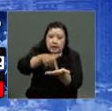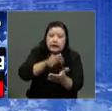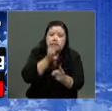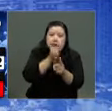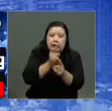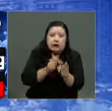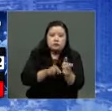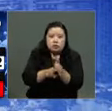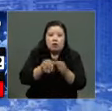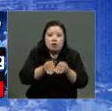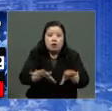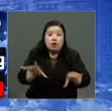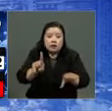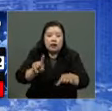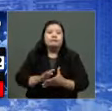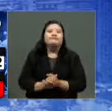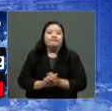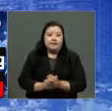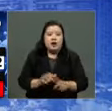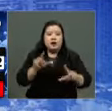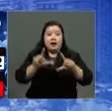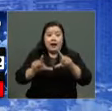ซึ่งหลากหลายมาตรการนี้คุณหมอครับได้ที่ขึ้นมาบอกนะว่าแต่ละมาตรการนั้นมีการเพิ่มความเสี่ยงขึ้นมาแต่ทำอย่างไรที่ทำให้เรานั้นสามารถดำเนินกิจกรรมกิจการต่างๆได้อย่างมีความปลอดภัยหนึ่งในนวัตกรรมเทคโนโลยีที่เรานำมาใช้เพื่อติดตามเพื่อควบคุมเรื่องการแพร่ระบาดของโรคคือ8